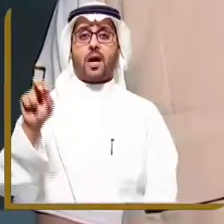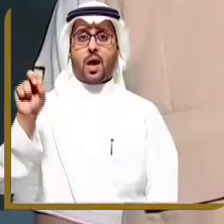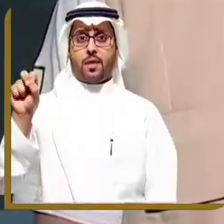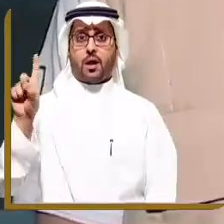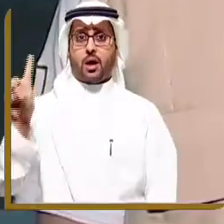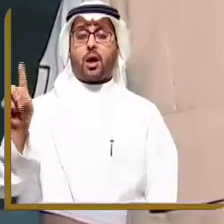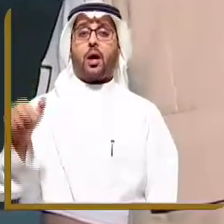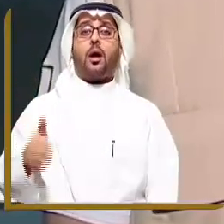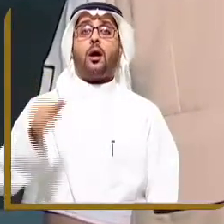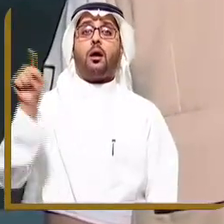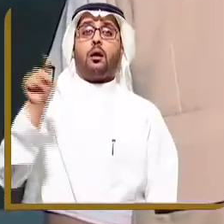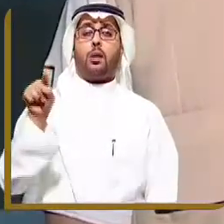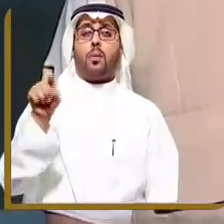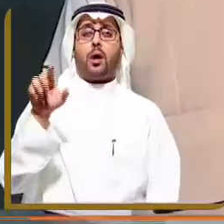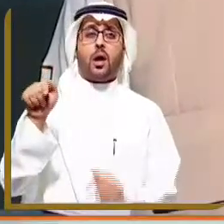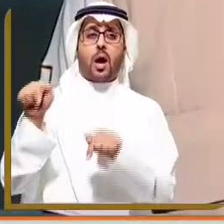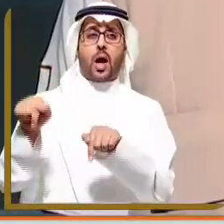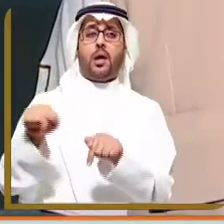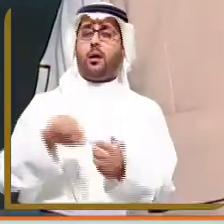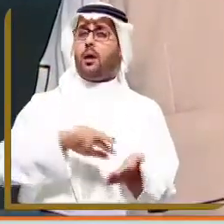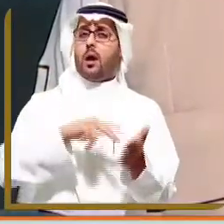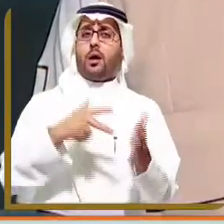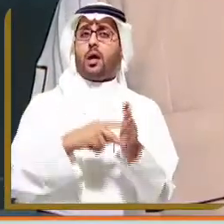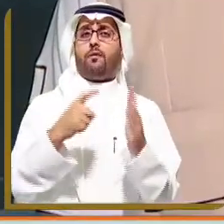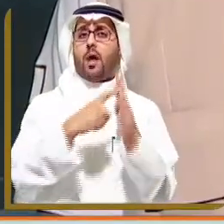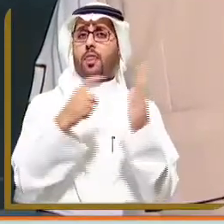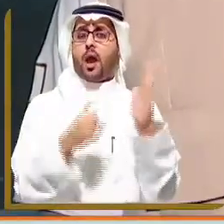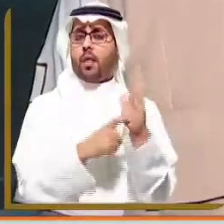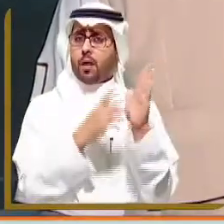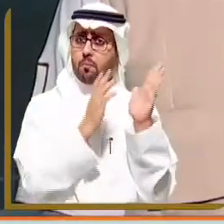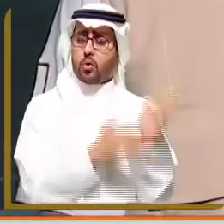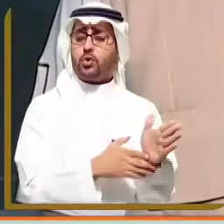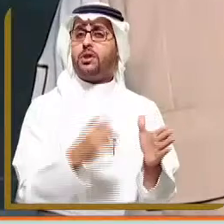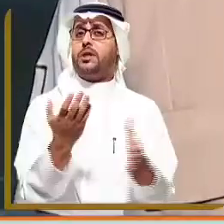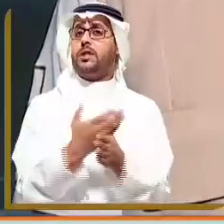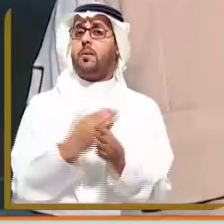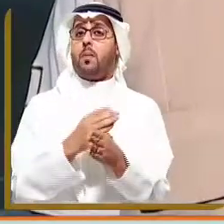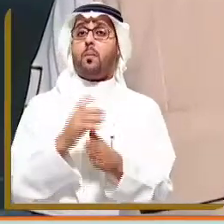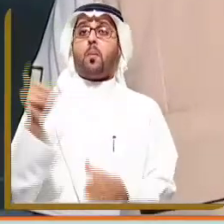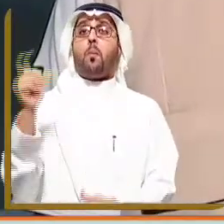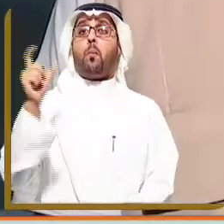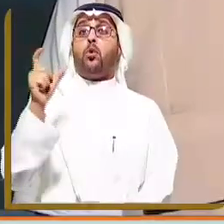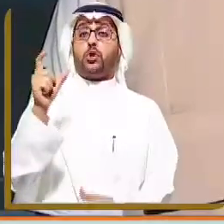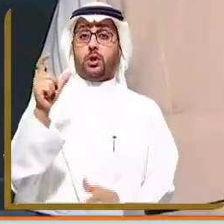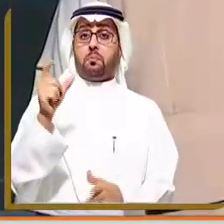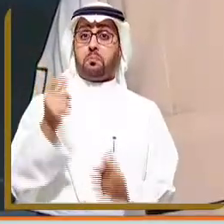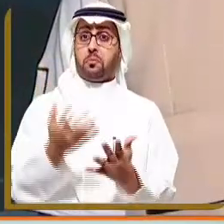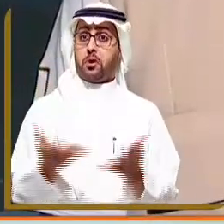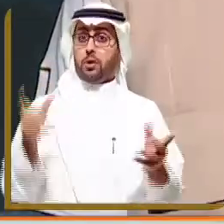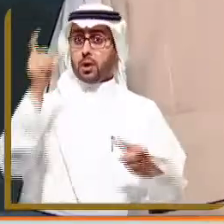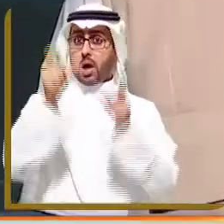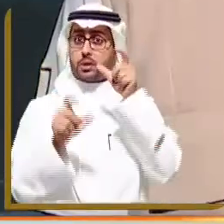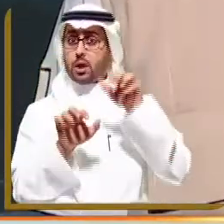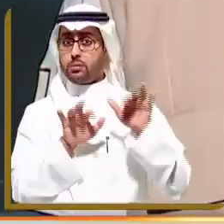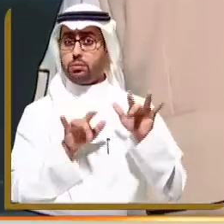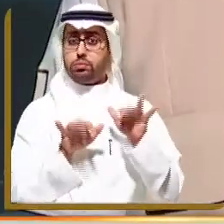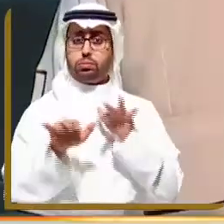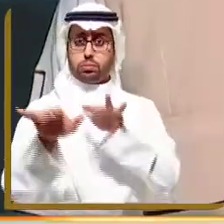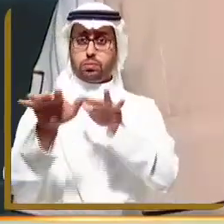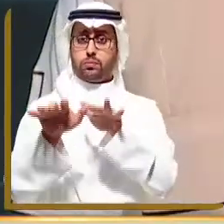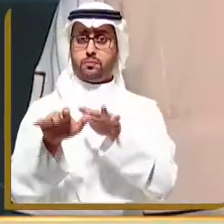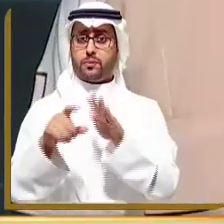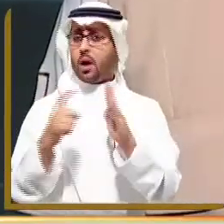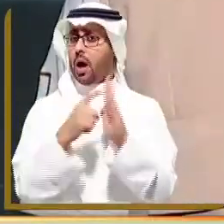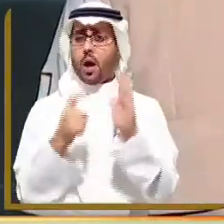لنا أهم الإجراءات الاحترازية التي يشرف على تنفيذها فرع وزارة الشؤون الإسلامية والدعوة والإرشاد بمنطقة المدينة المنورة. أهلا